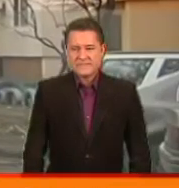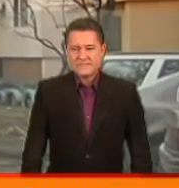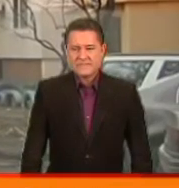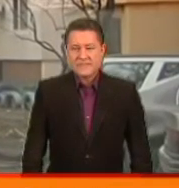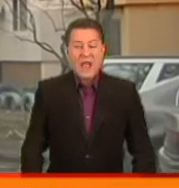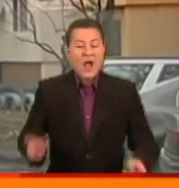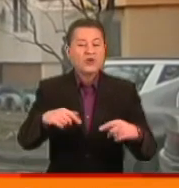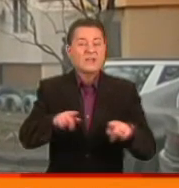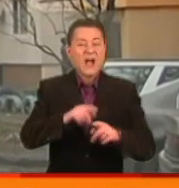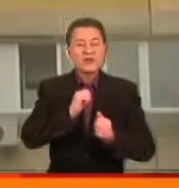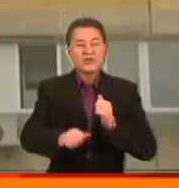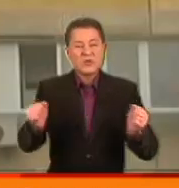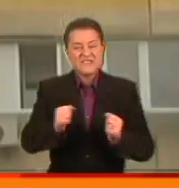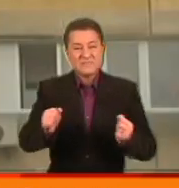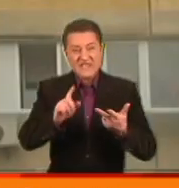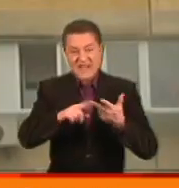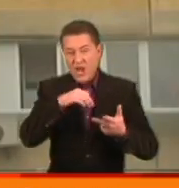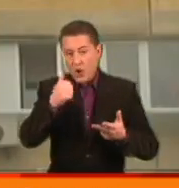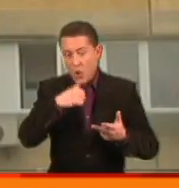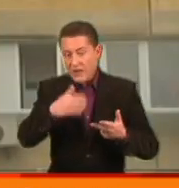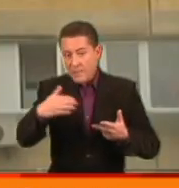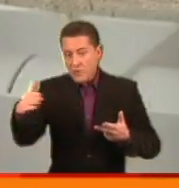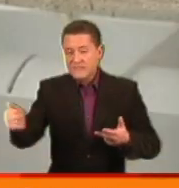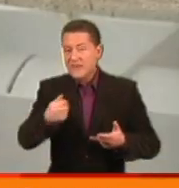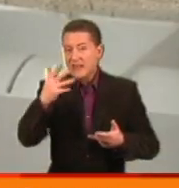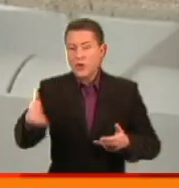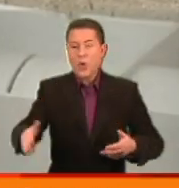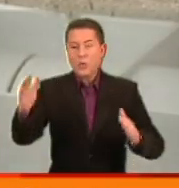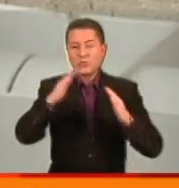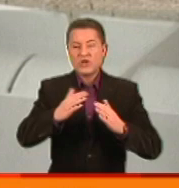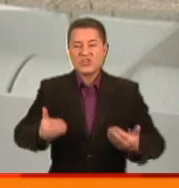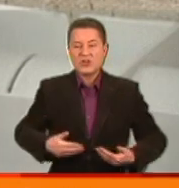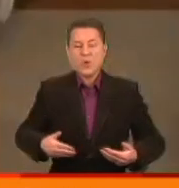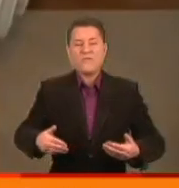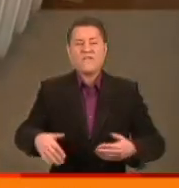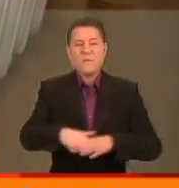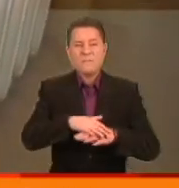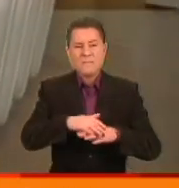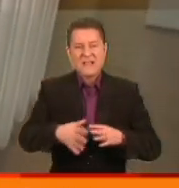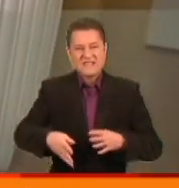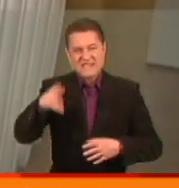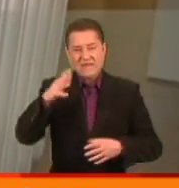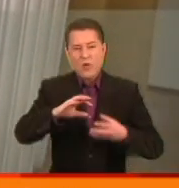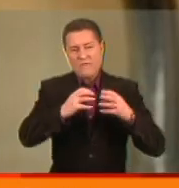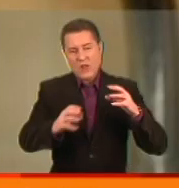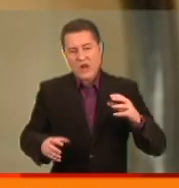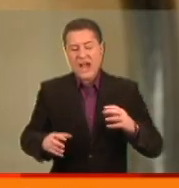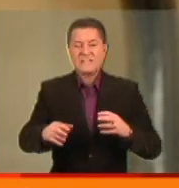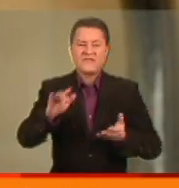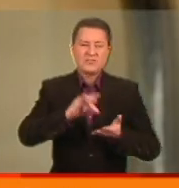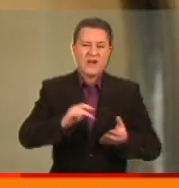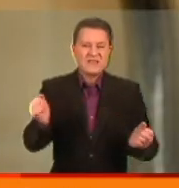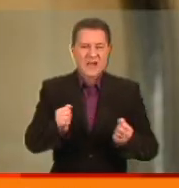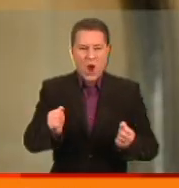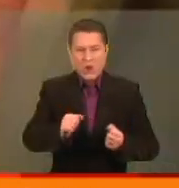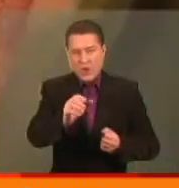І так, що зими вже 3 роки поспіль. У кількох будинках житлового масиву «Виноградар» у столиці – холодні батареї і